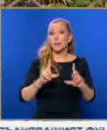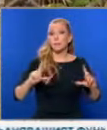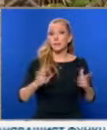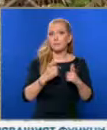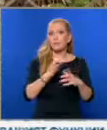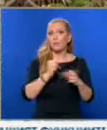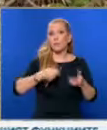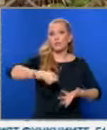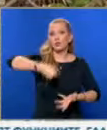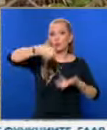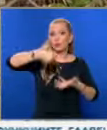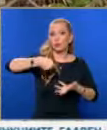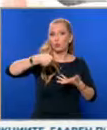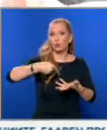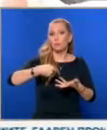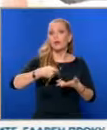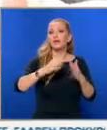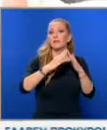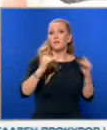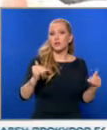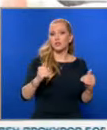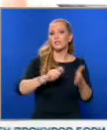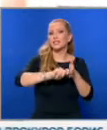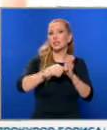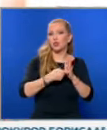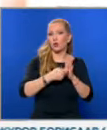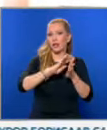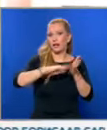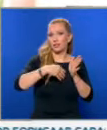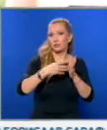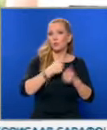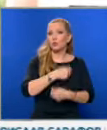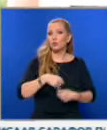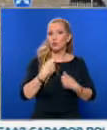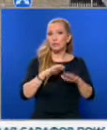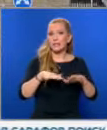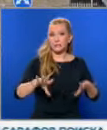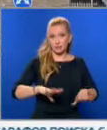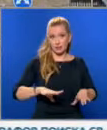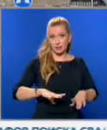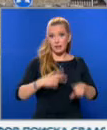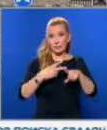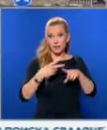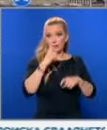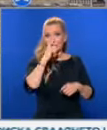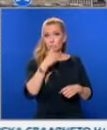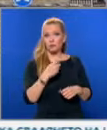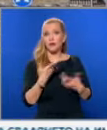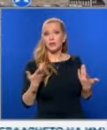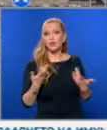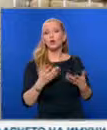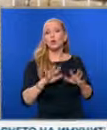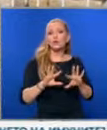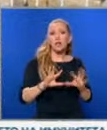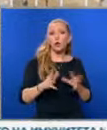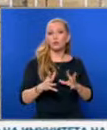с вода в банята и кухнята заради строгия воден режим. Трудна е ситуацията в детските градини, където хигиената е изключително важна, но все още се